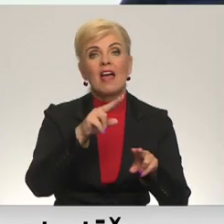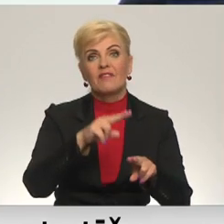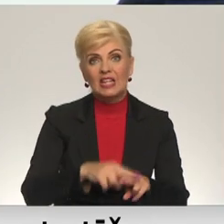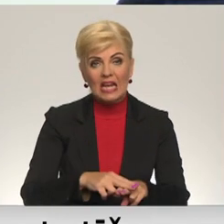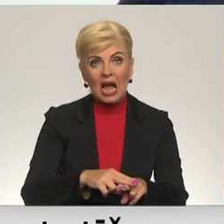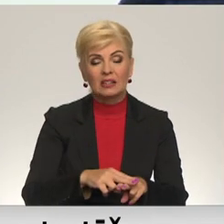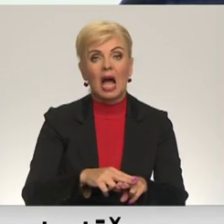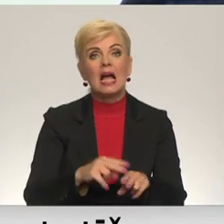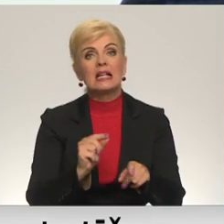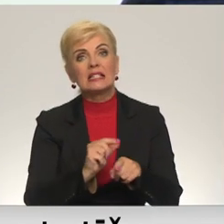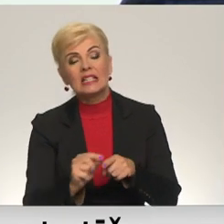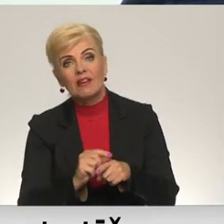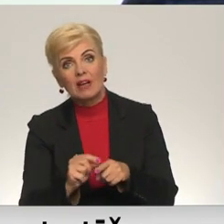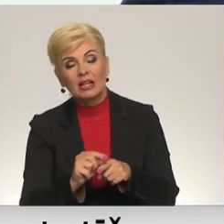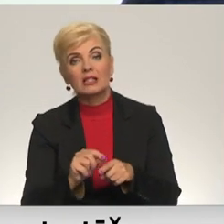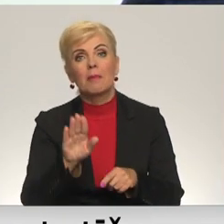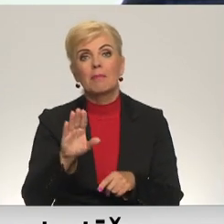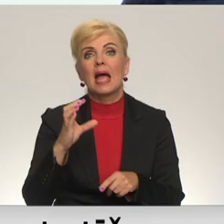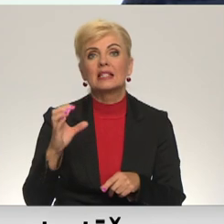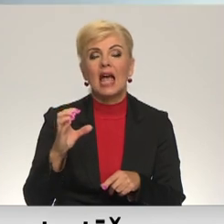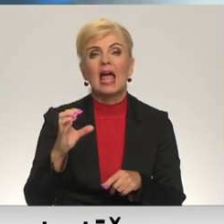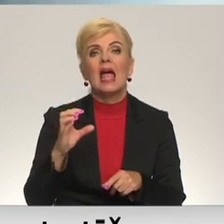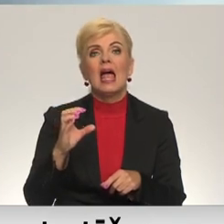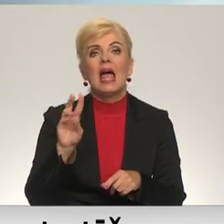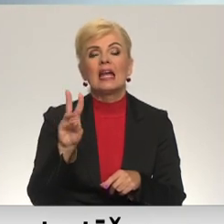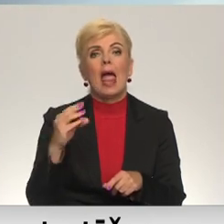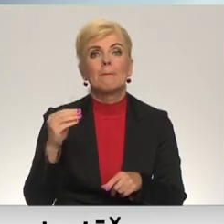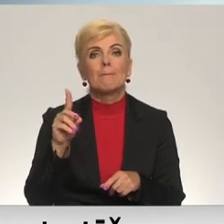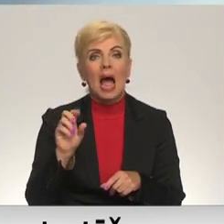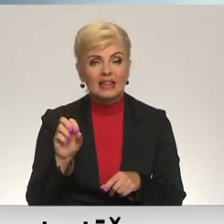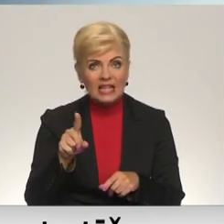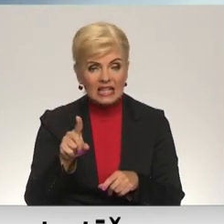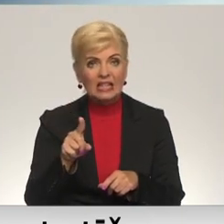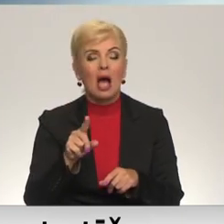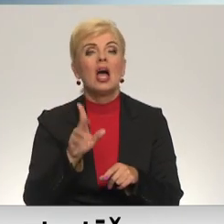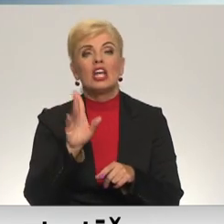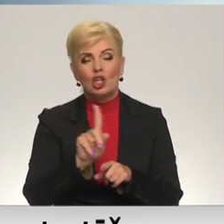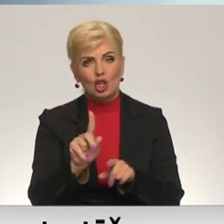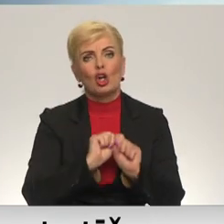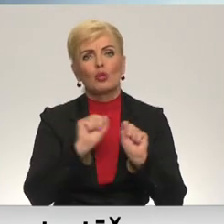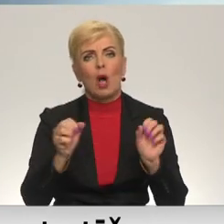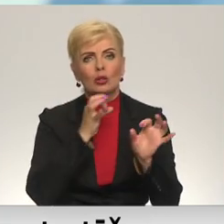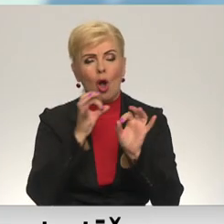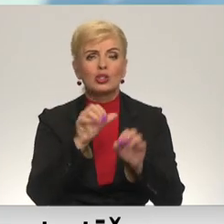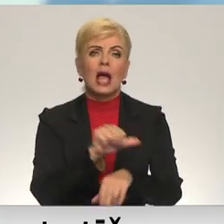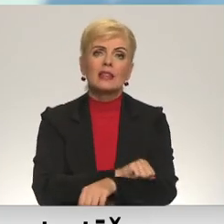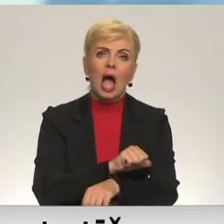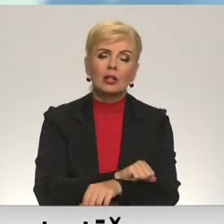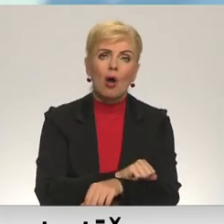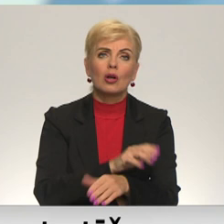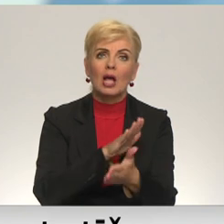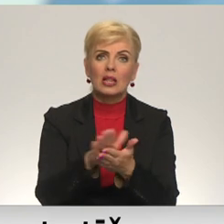arī sifilisa un B un C hepatīta testus. Tiek nodrošināts arī konsultācijas, bet narkotiku lietotāji var arī